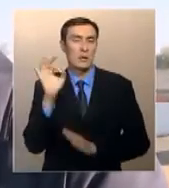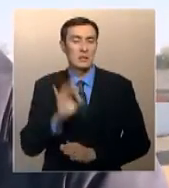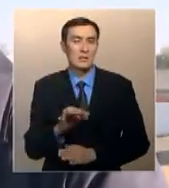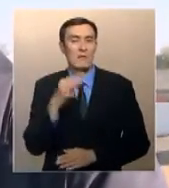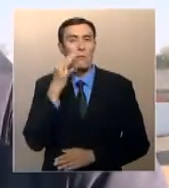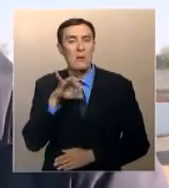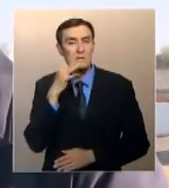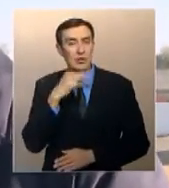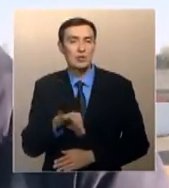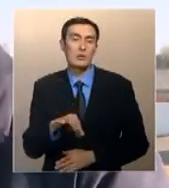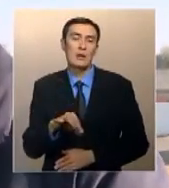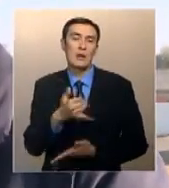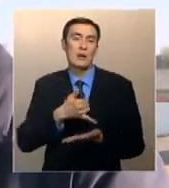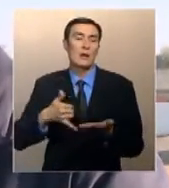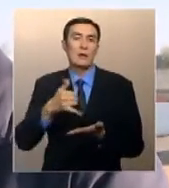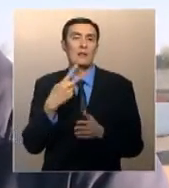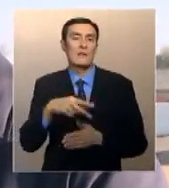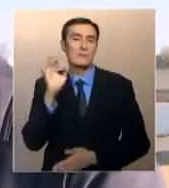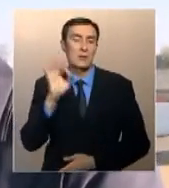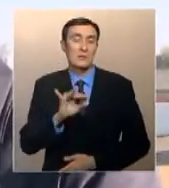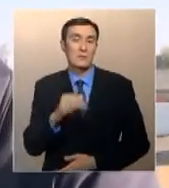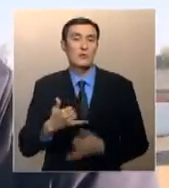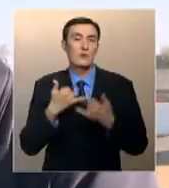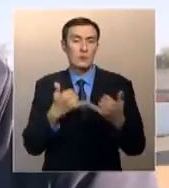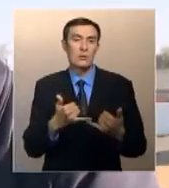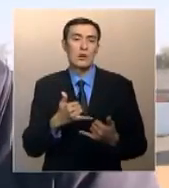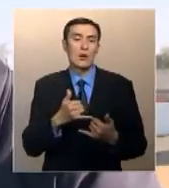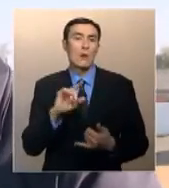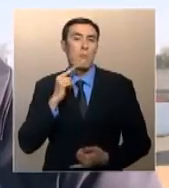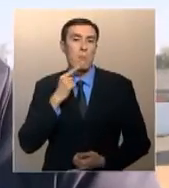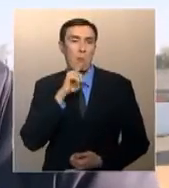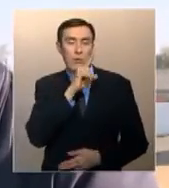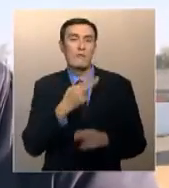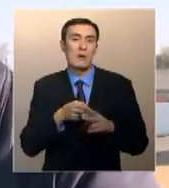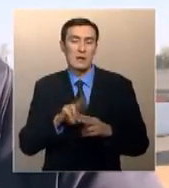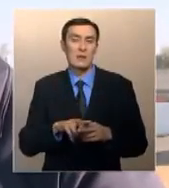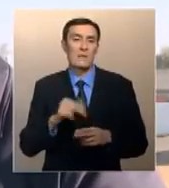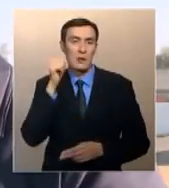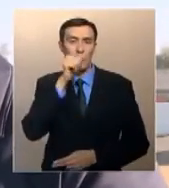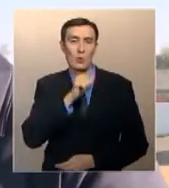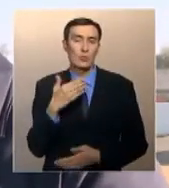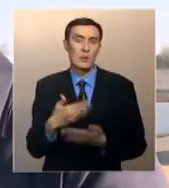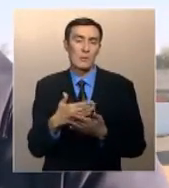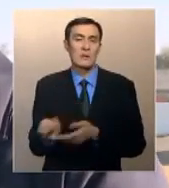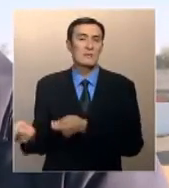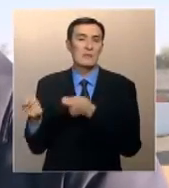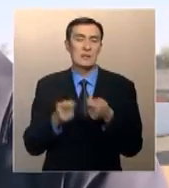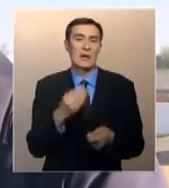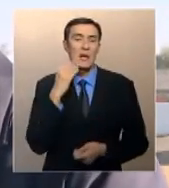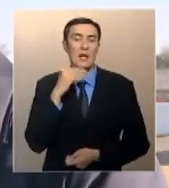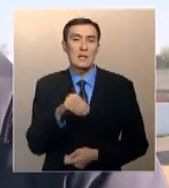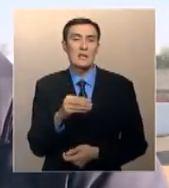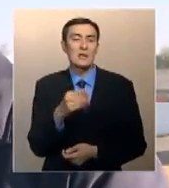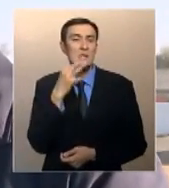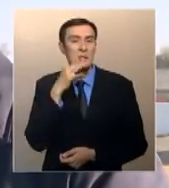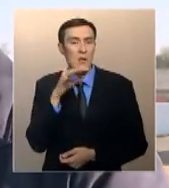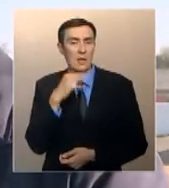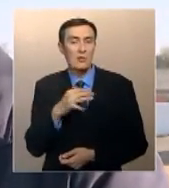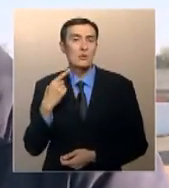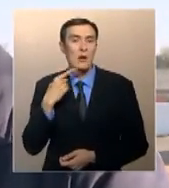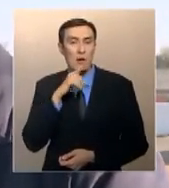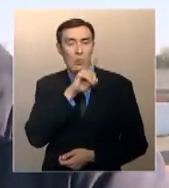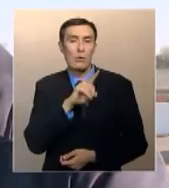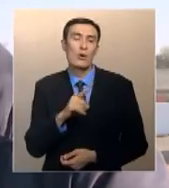где-то 20%. И внимание уделить бобовым культурам. Это мы в этом году, значит, завезли элитные семена